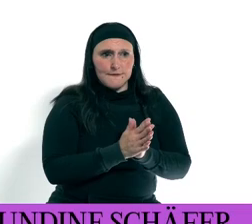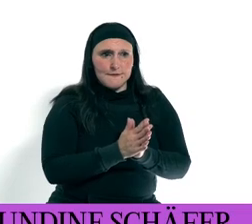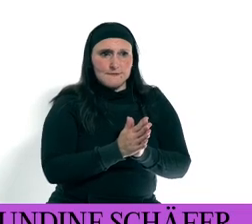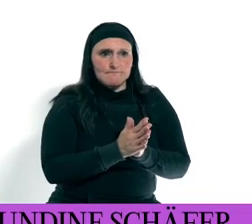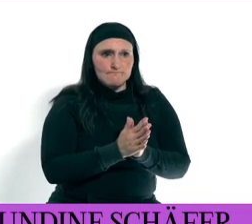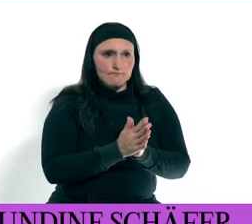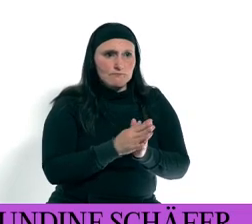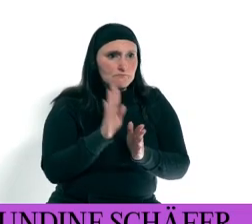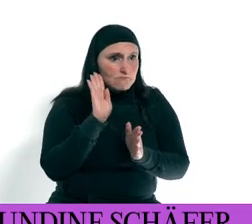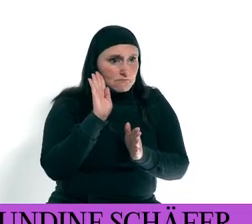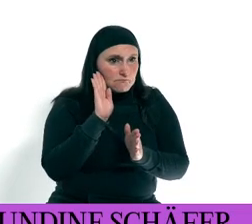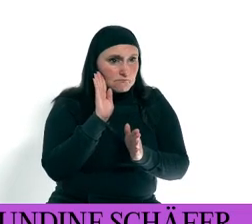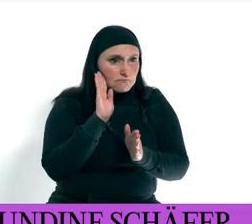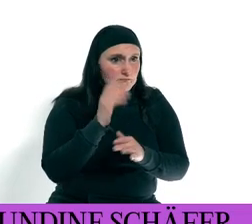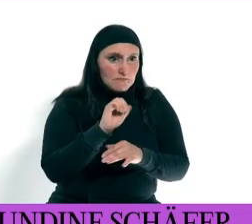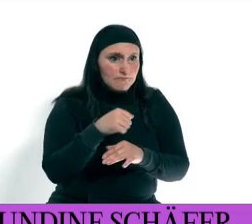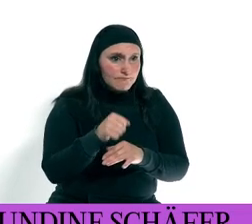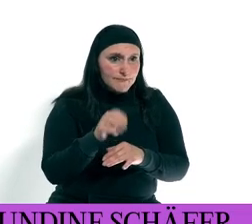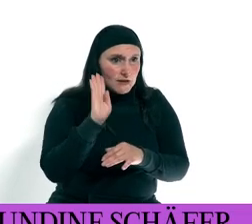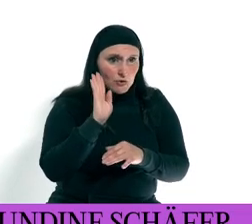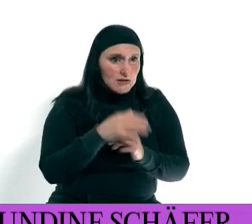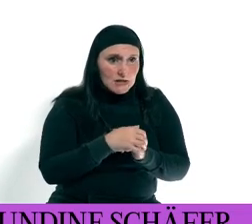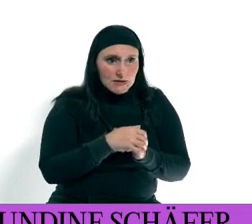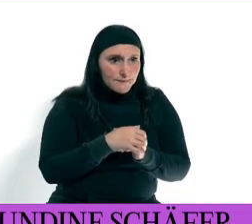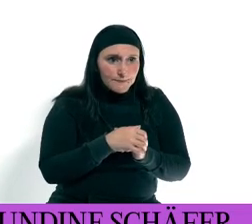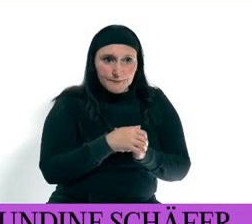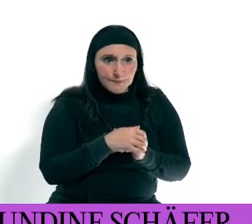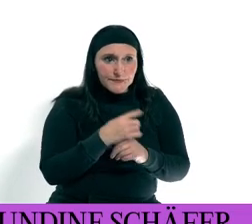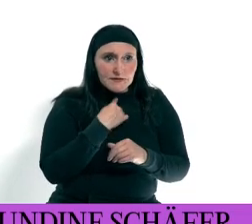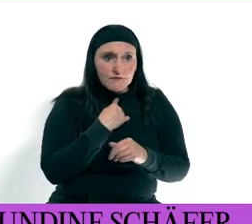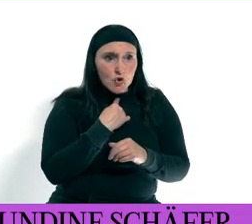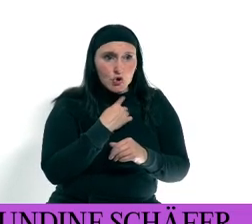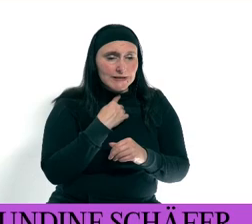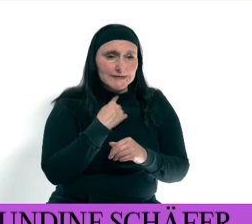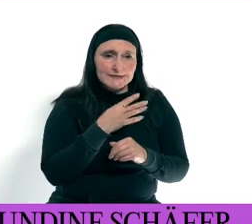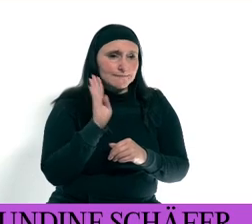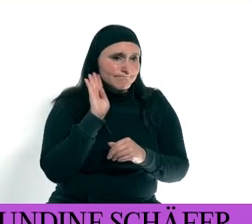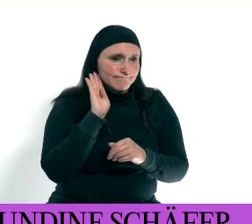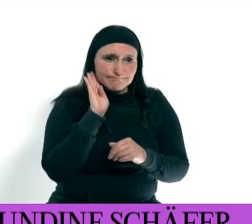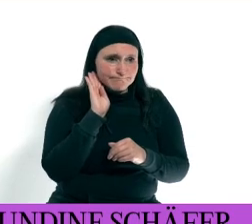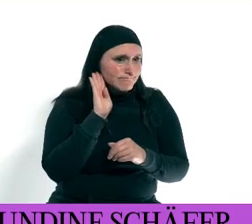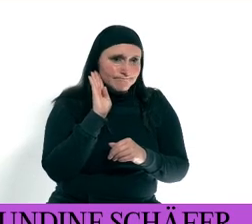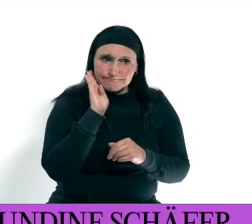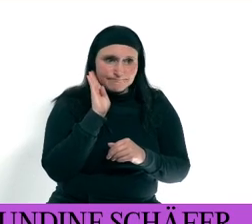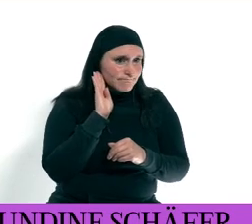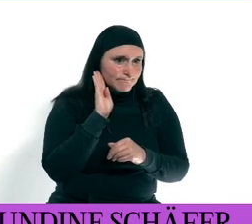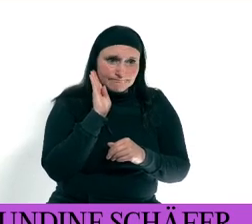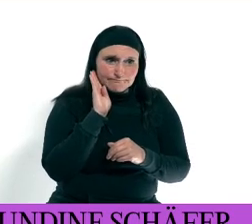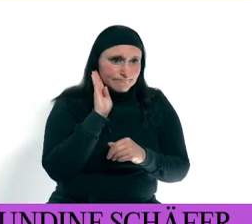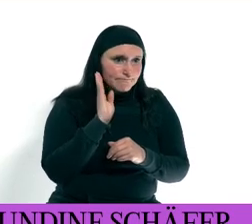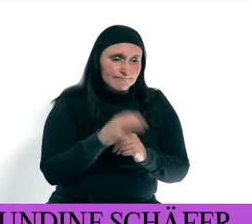I don't know if I can hear you. Are you guys?